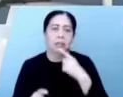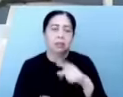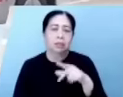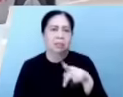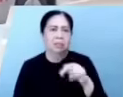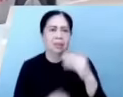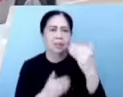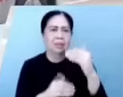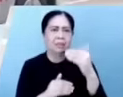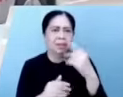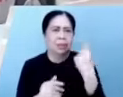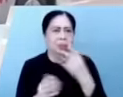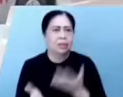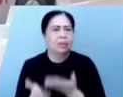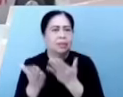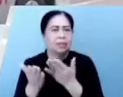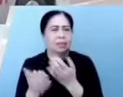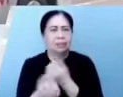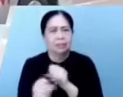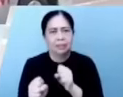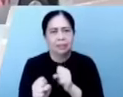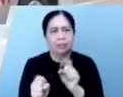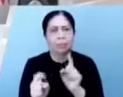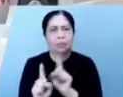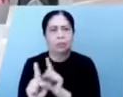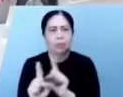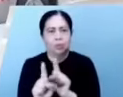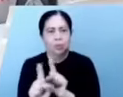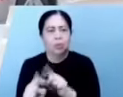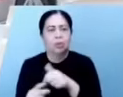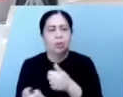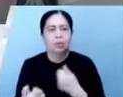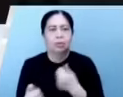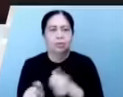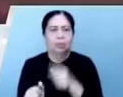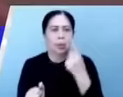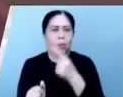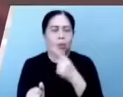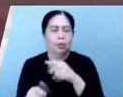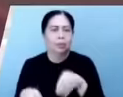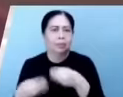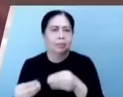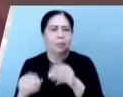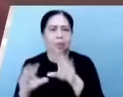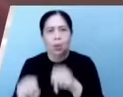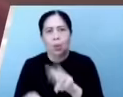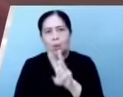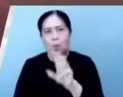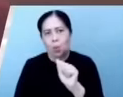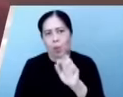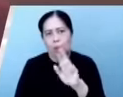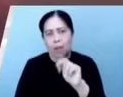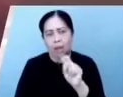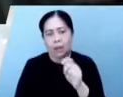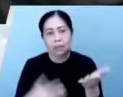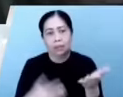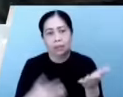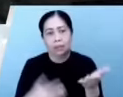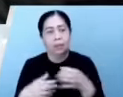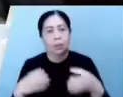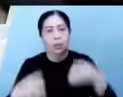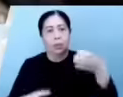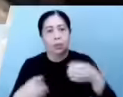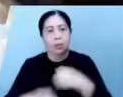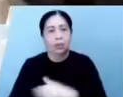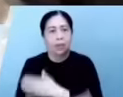sa pagbibigay seguridad sa mga miyembro ng USAA sa implementasyon ng warrant. Samantala, naisampa na sa korte sa Davao ang mga